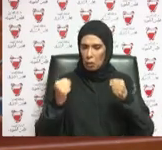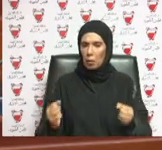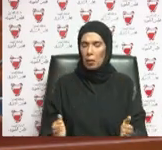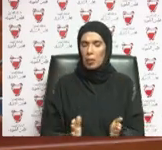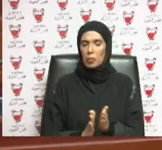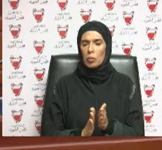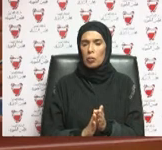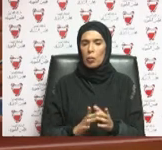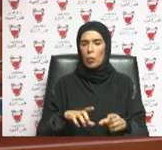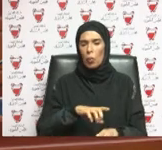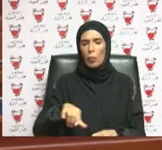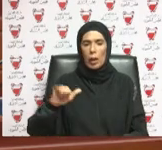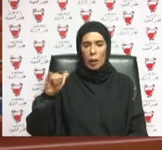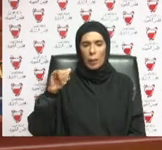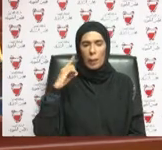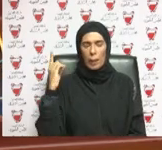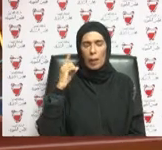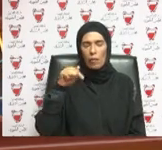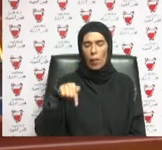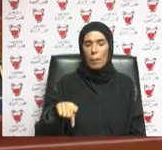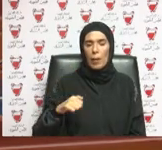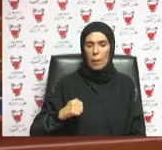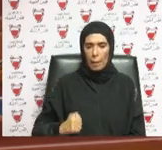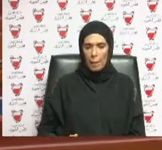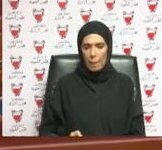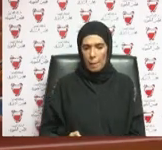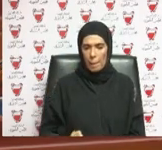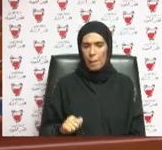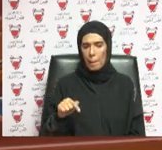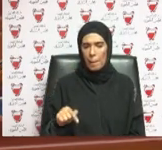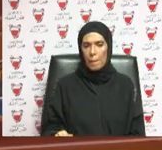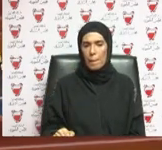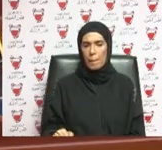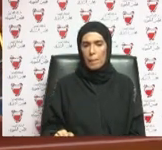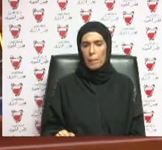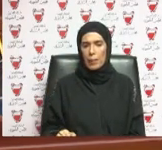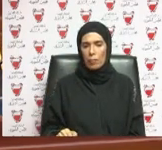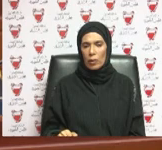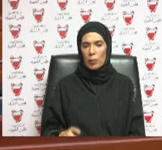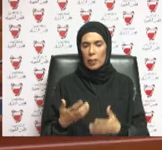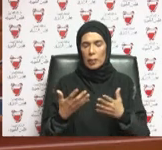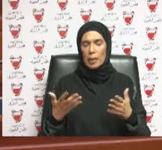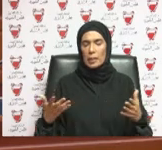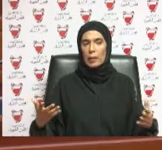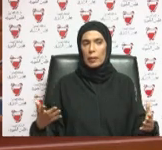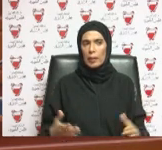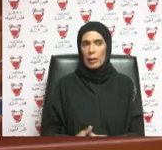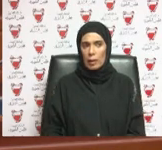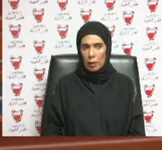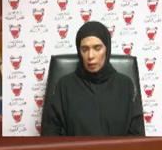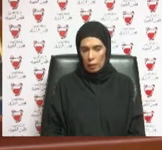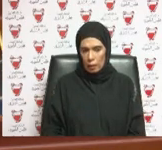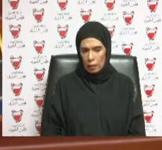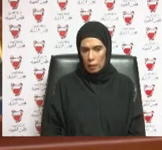خليجية وعربية وأجنبية في البحرين، ووفر لها كل ما تحتاجه من تسهيلات. كان